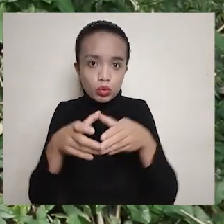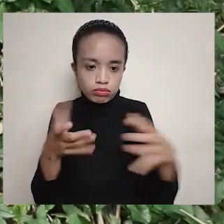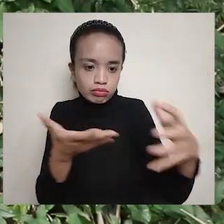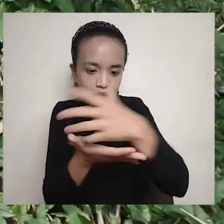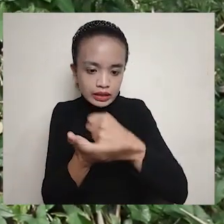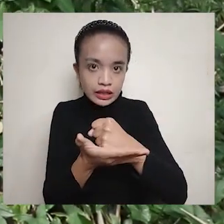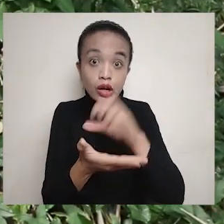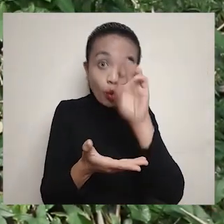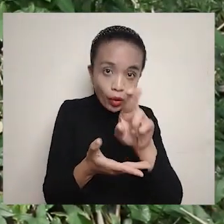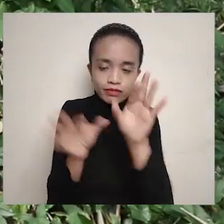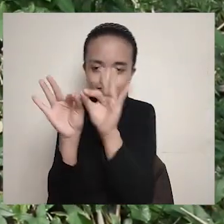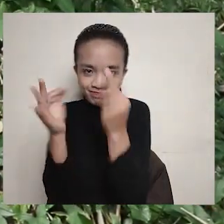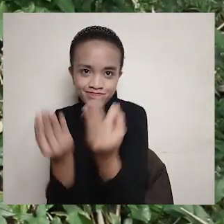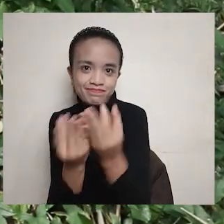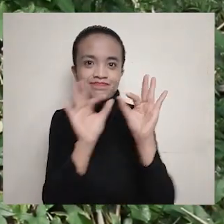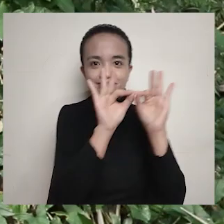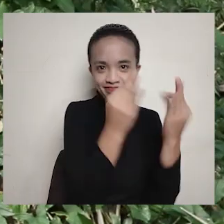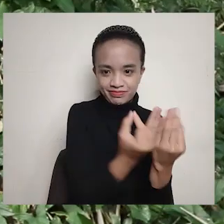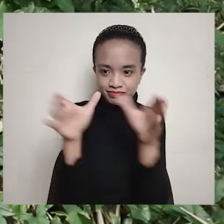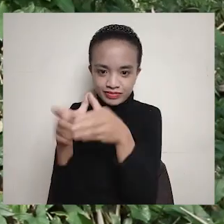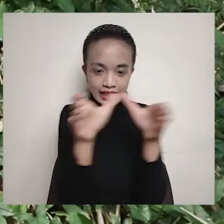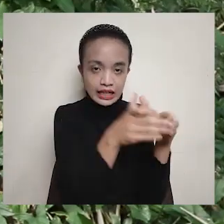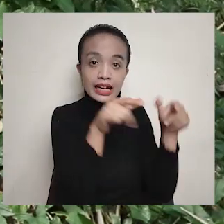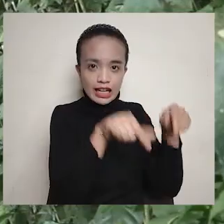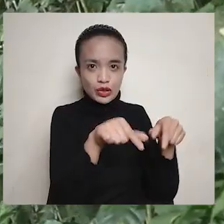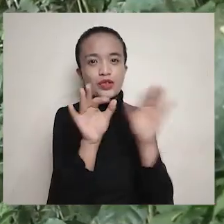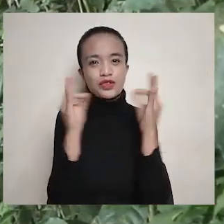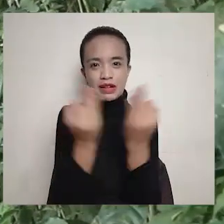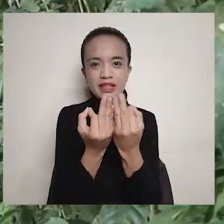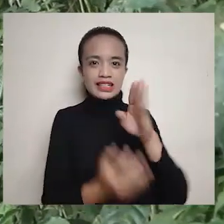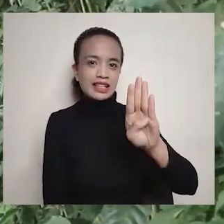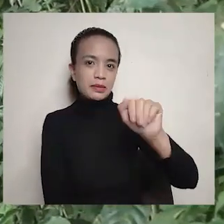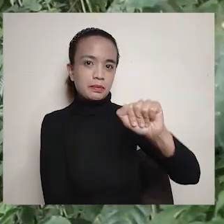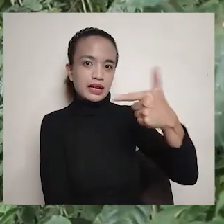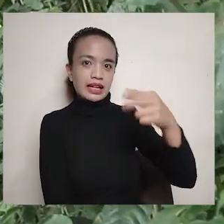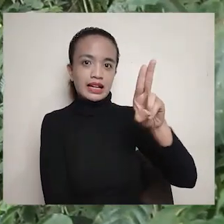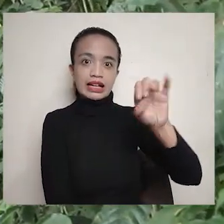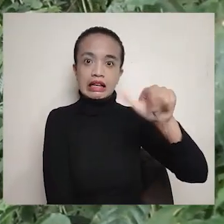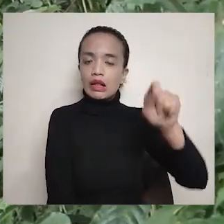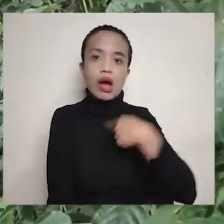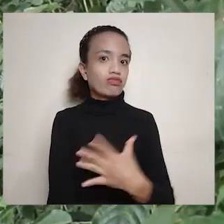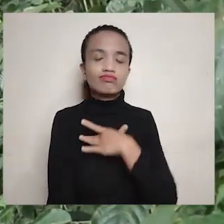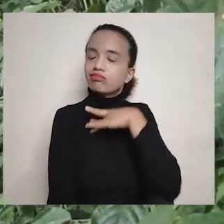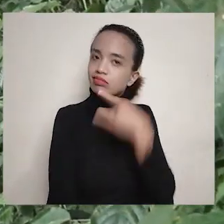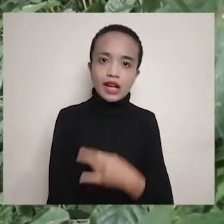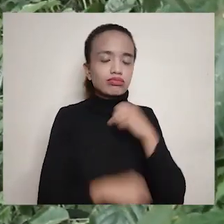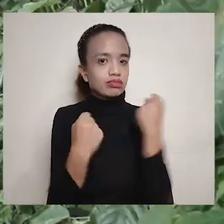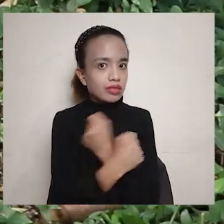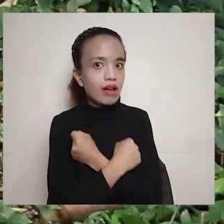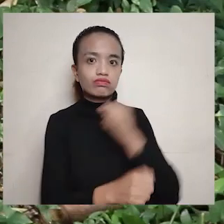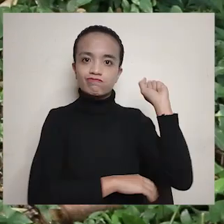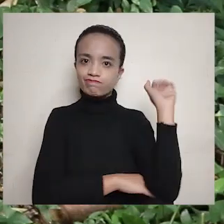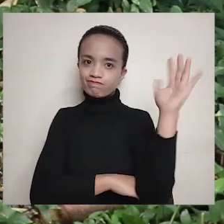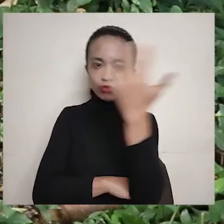kadalasan pamipamilya. So, ito ang muyong ng mga Bagilats. I love this forest. No? Kasi ito yung